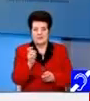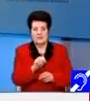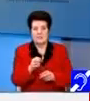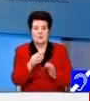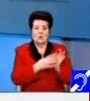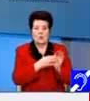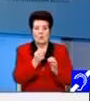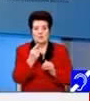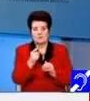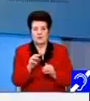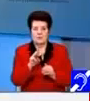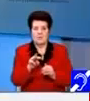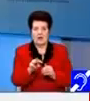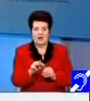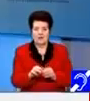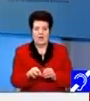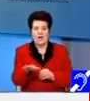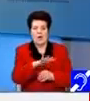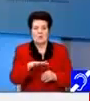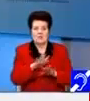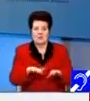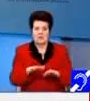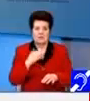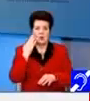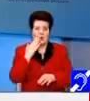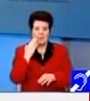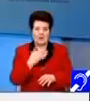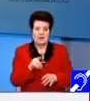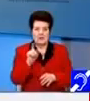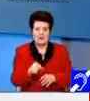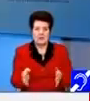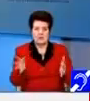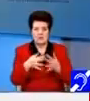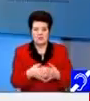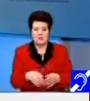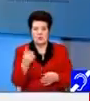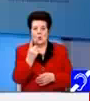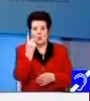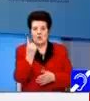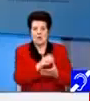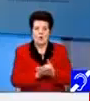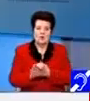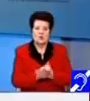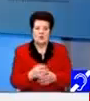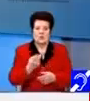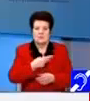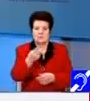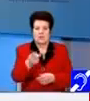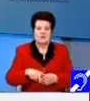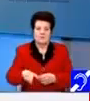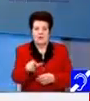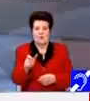11 martie cu autoritățile locale din România. Ei vor să înființeze o asociație a unioniștilor de pe ambele maluri ale